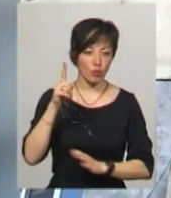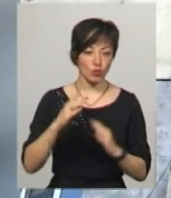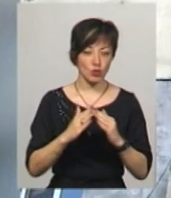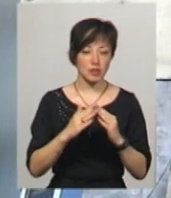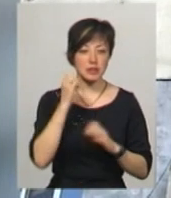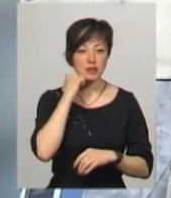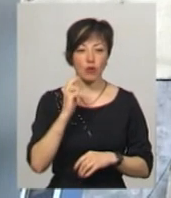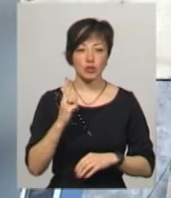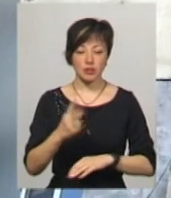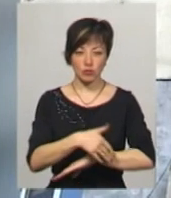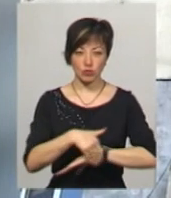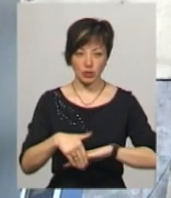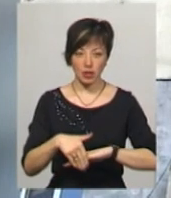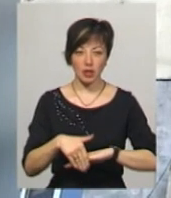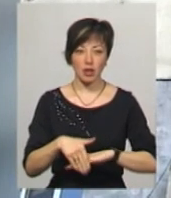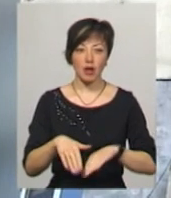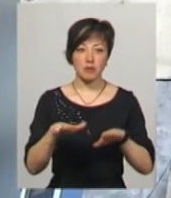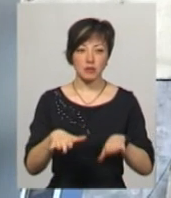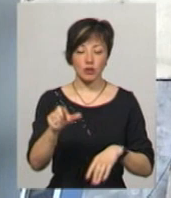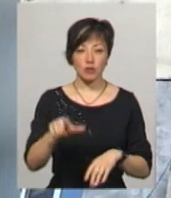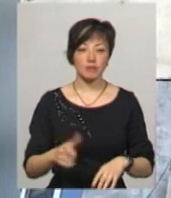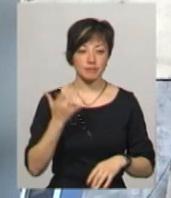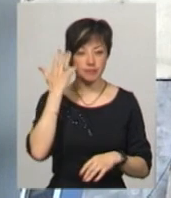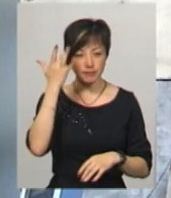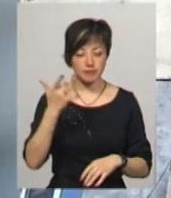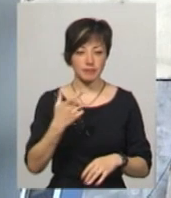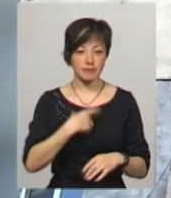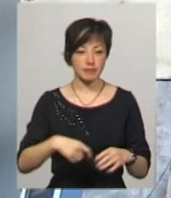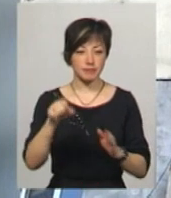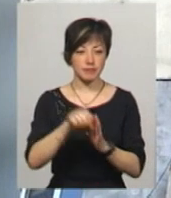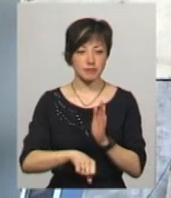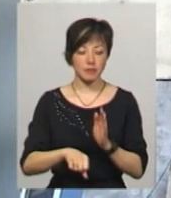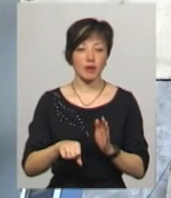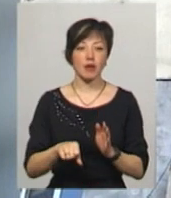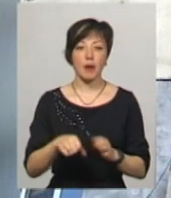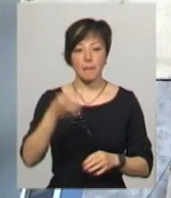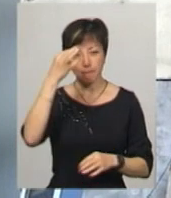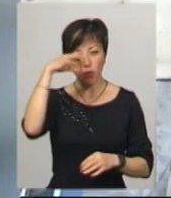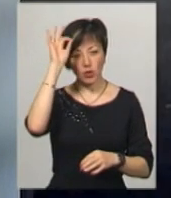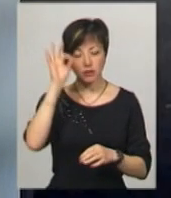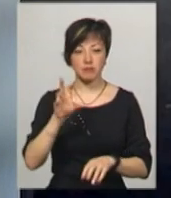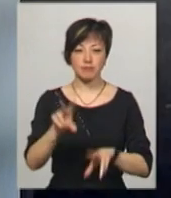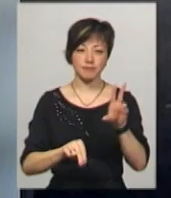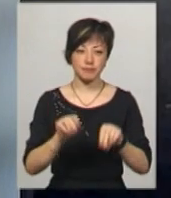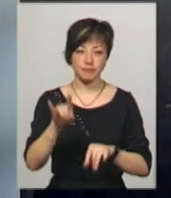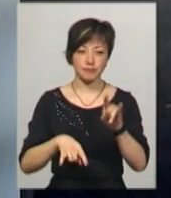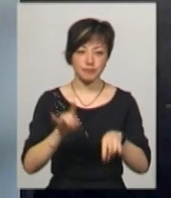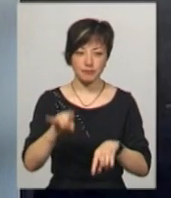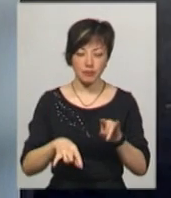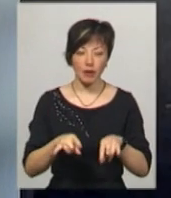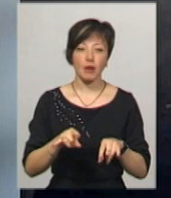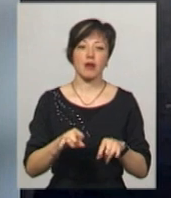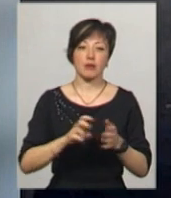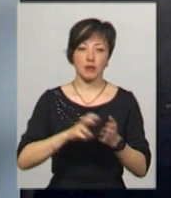на Старокостянтинівському шосе, місцевий житель має намір покінчити життя самогубством. Патрульним вдалося відмовити чоловіка від стрибка.